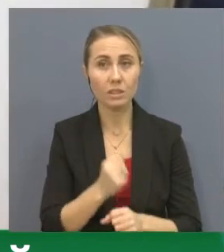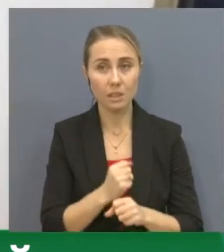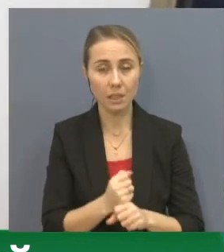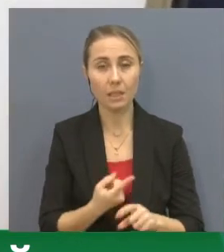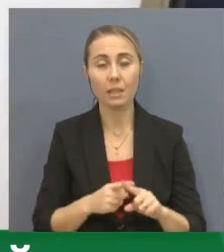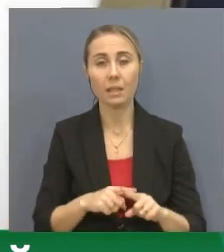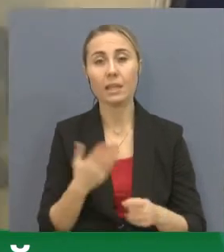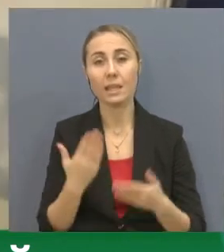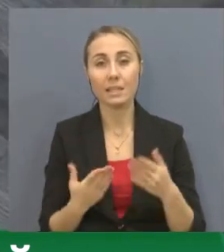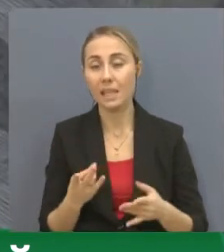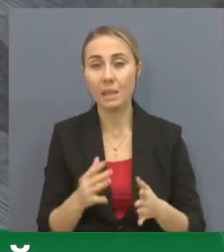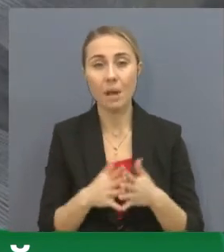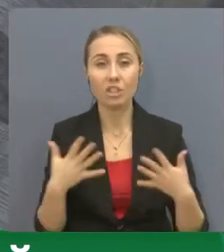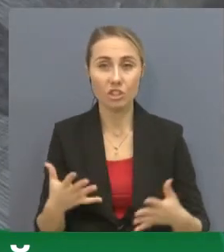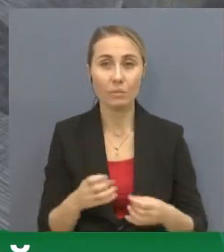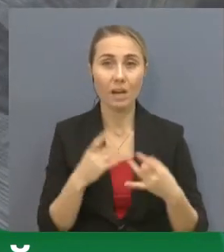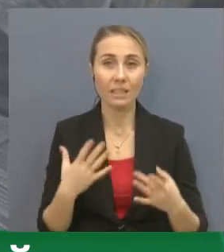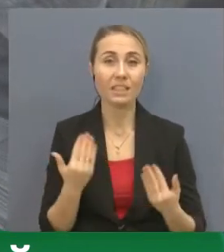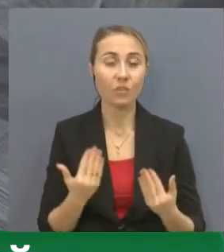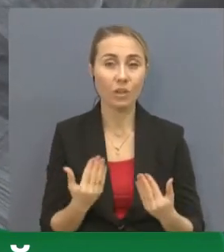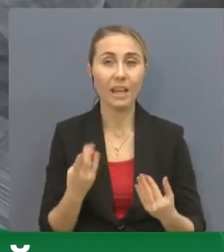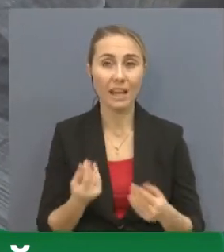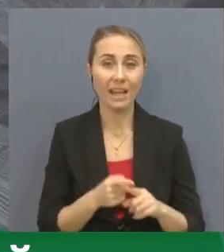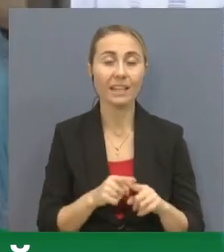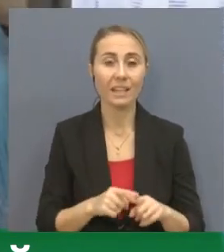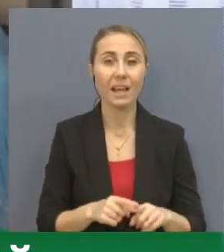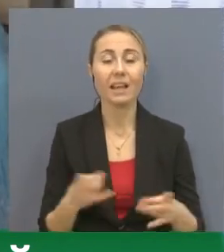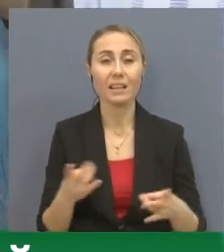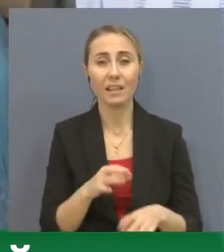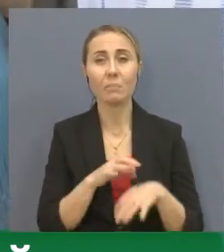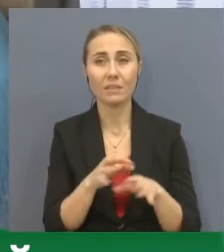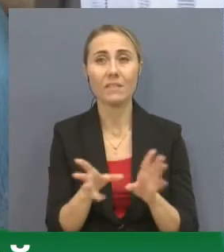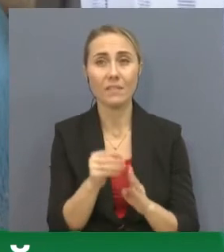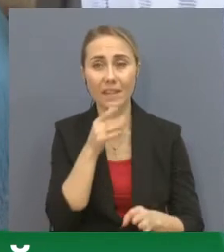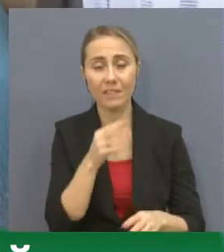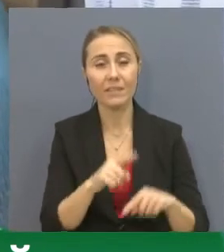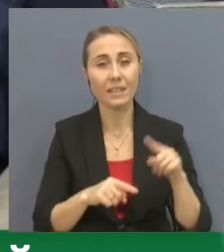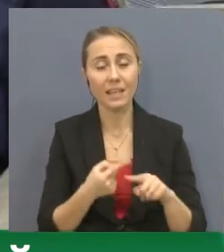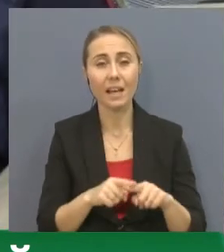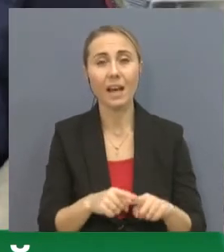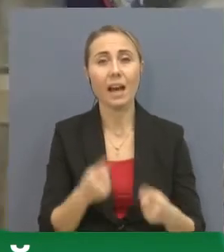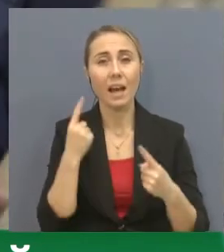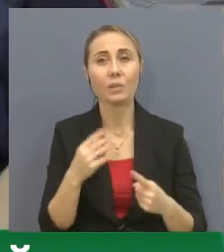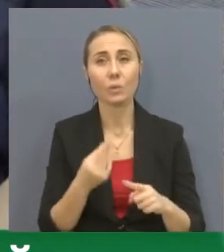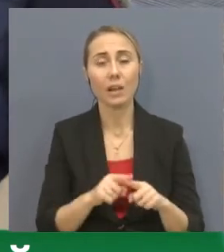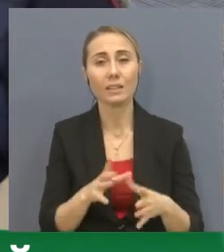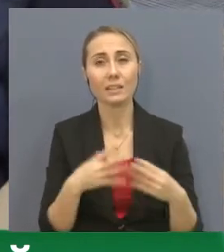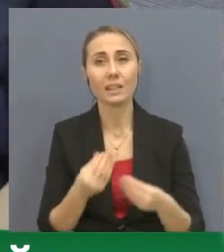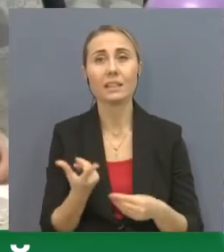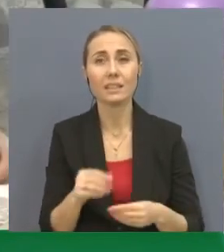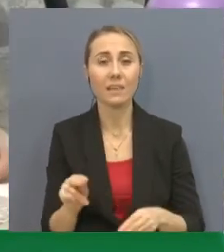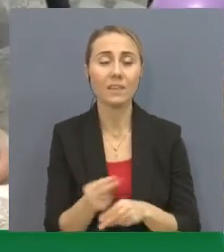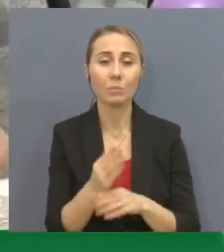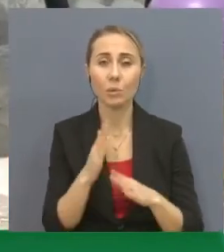такие не большие праздники как сегодня это повод провести время с родными особенно это актуально для семей где воспитывают только сыновей